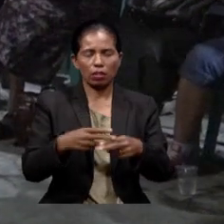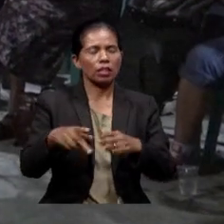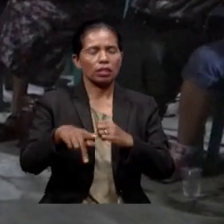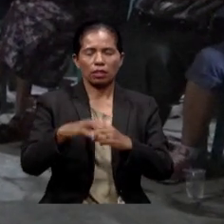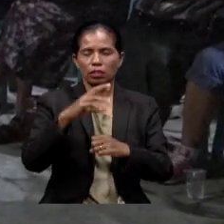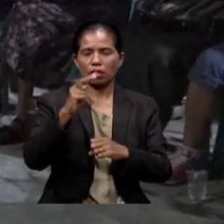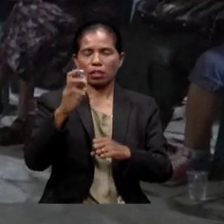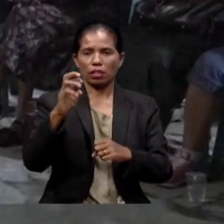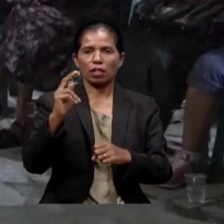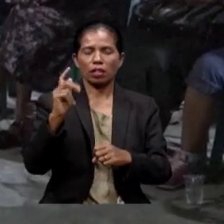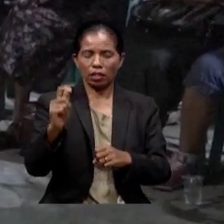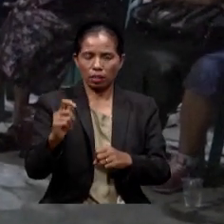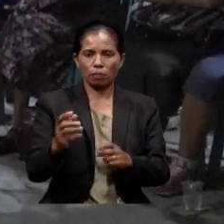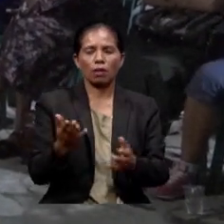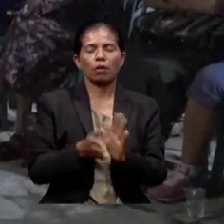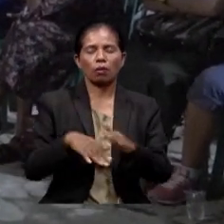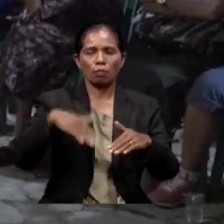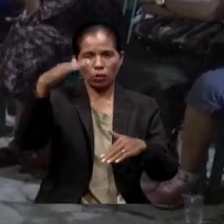é, Tambar,